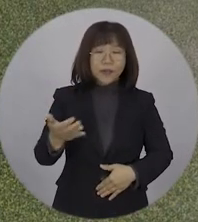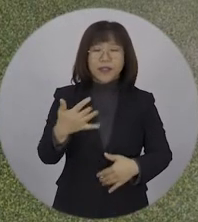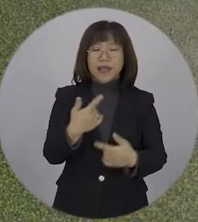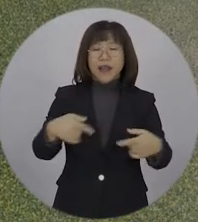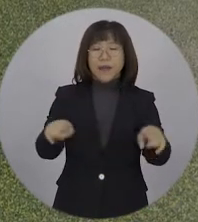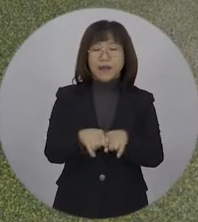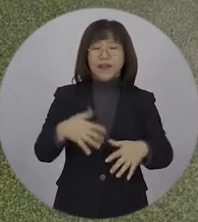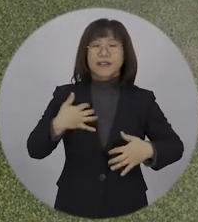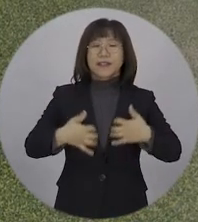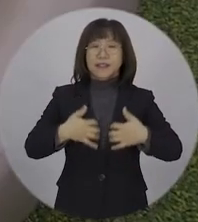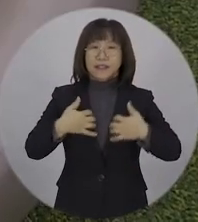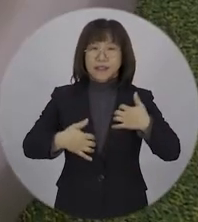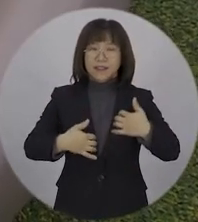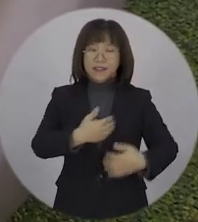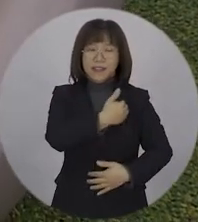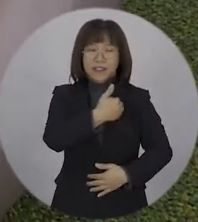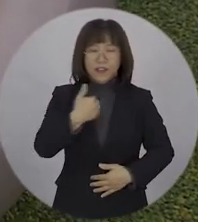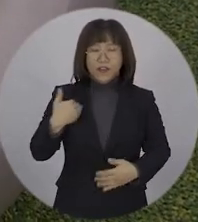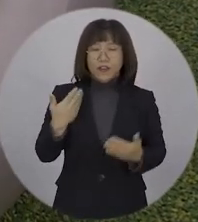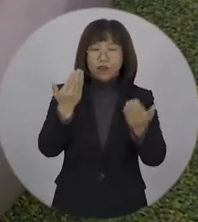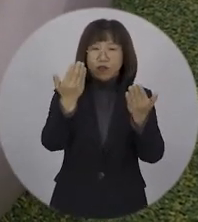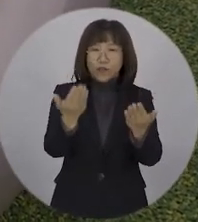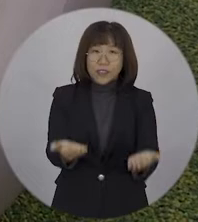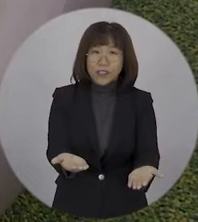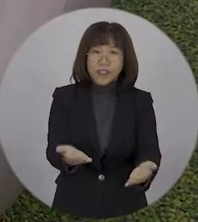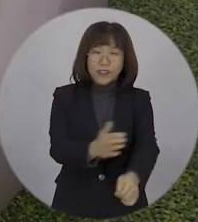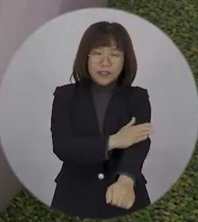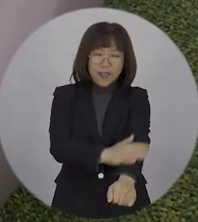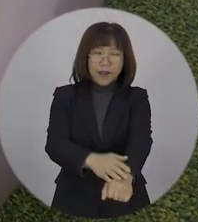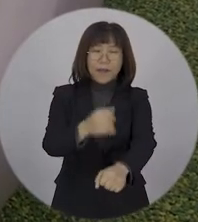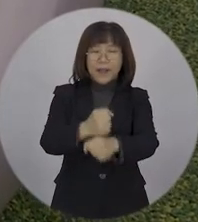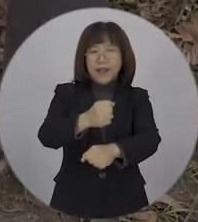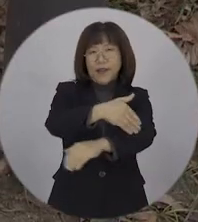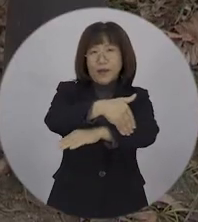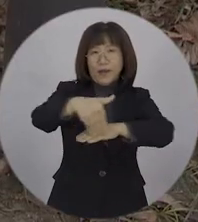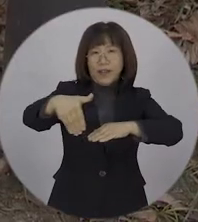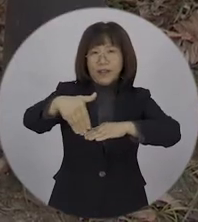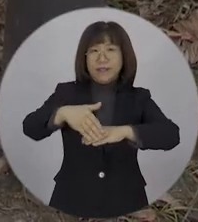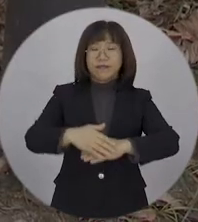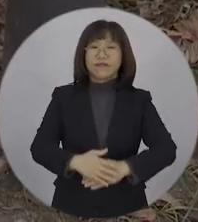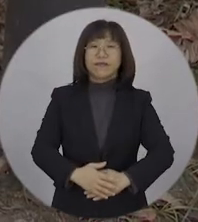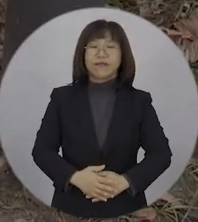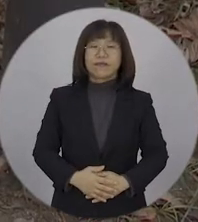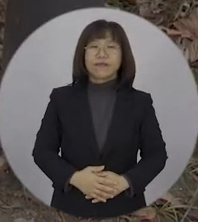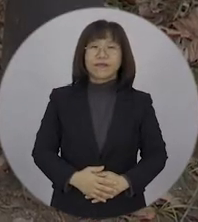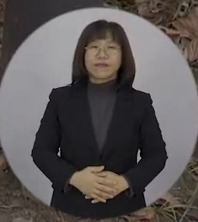모두가 함께 어울릴 수 있는 여가와 휴식 공간을 지속적으로 확충한다는 방침입니다.